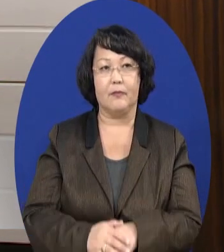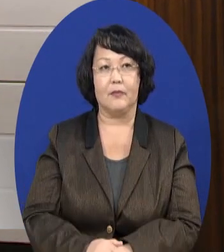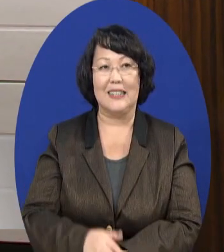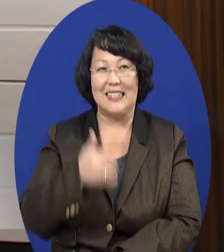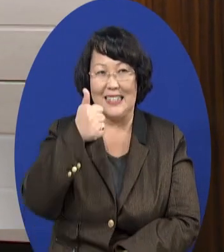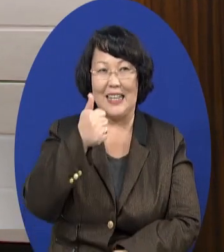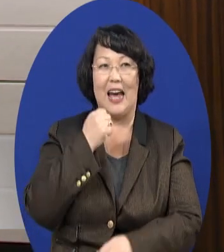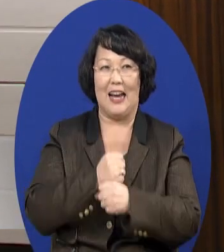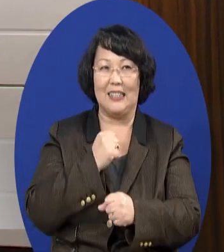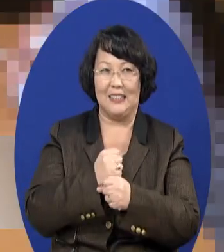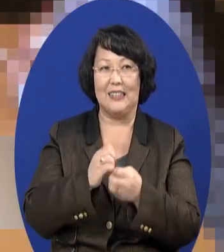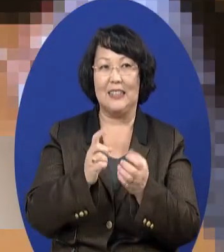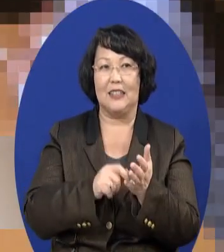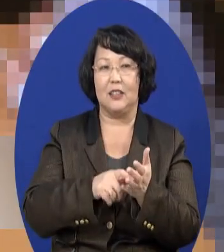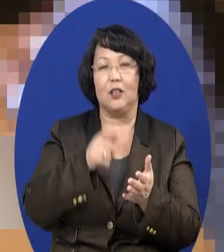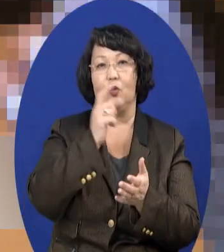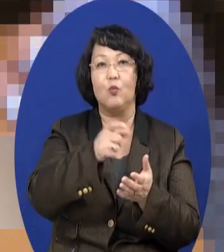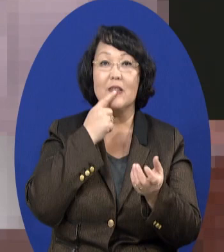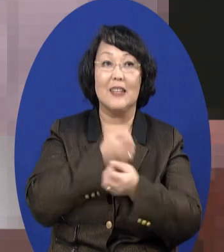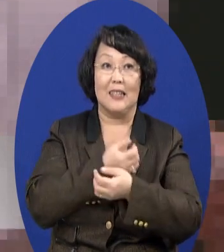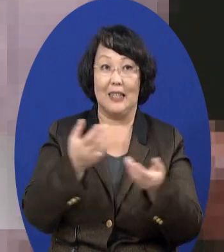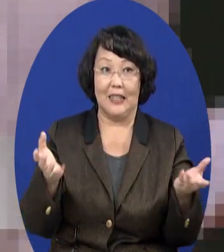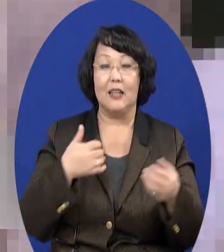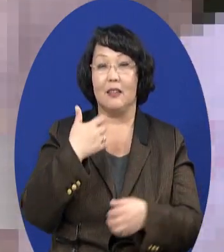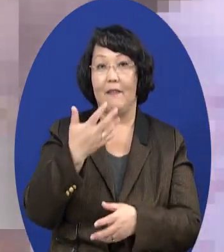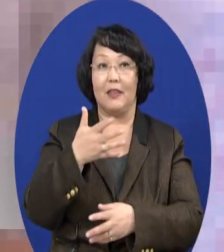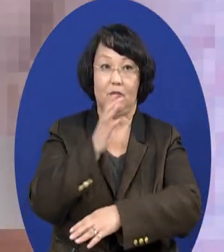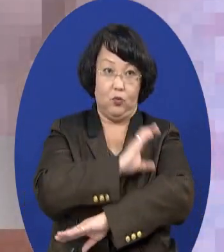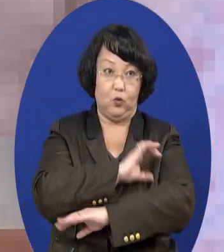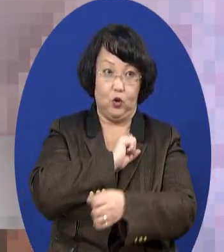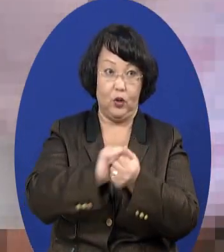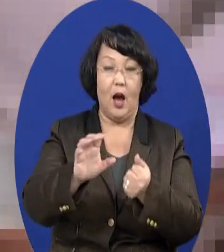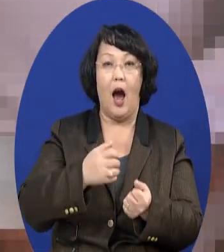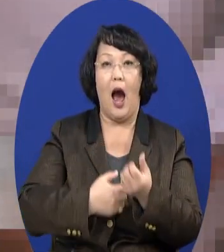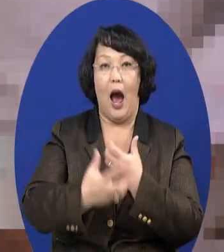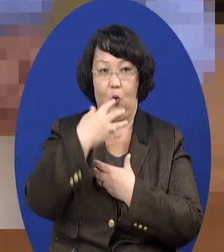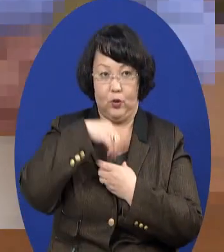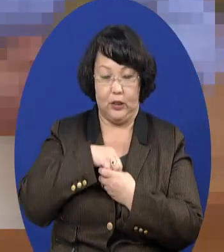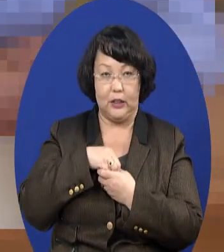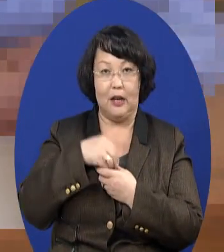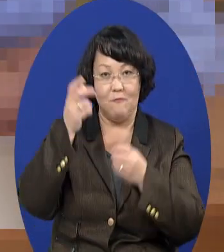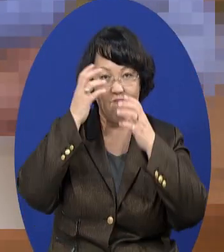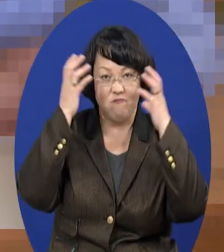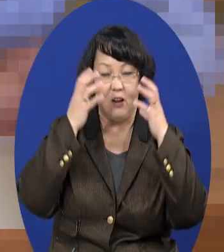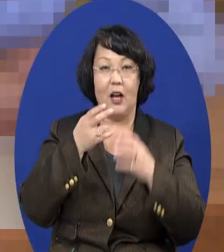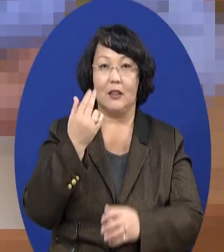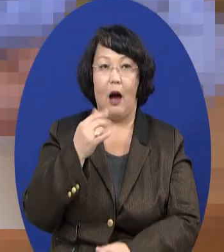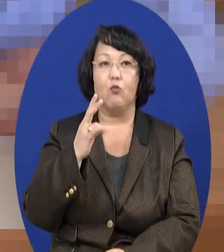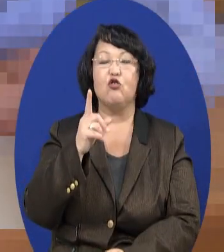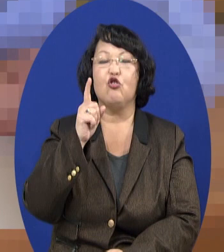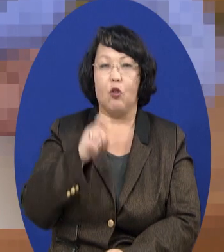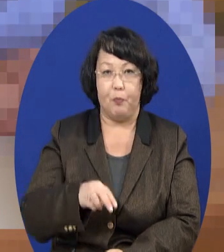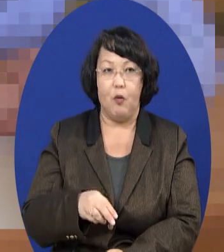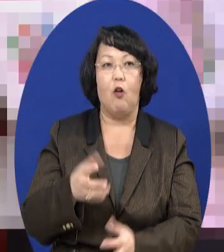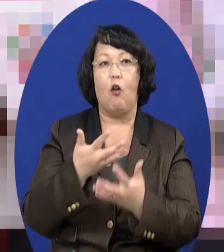сайн ажиллаарэ. Оргиллийн төгсөн 55 дугаар сургууль автизмтай Дауны синдромтэйгээд олон хүүхдийг